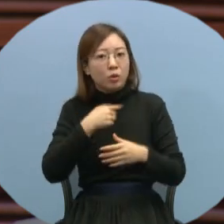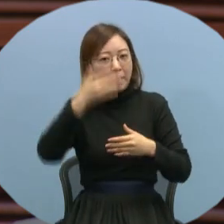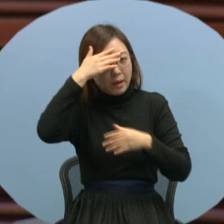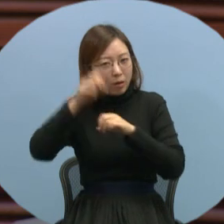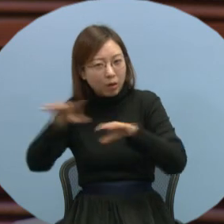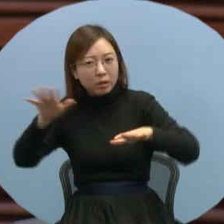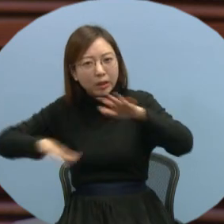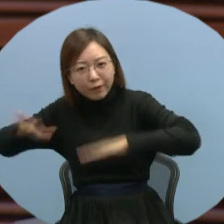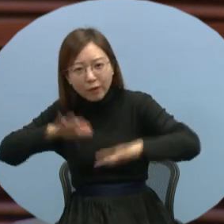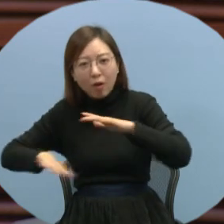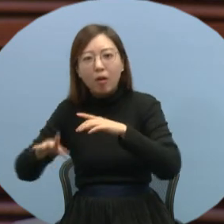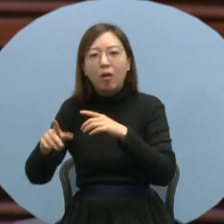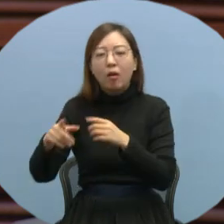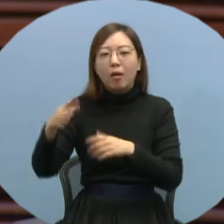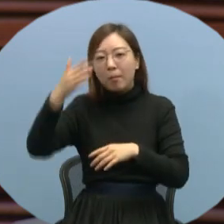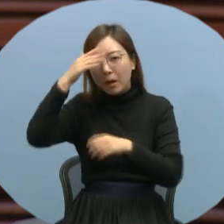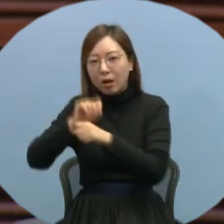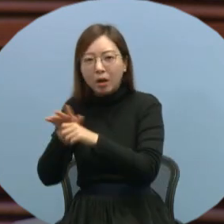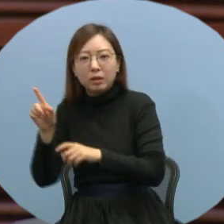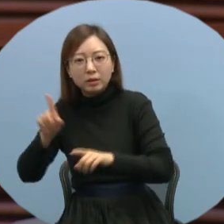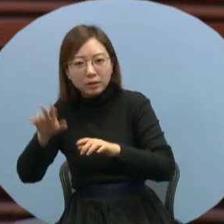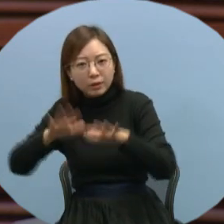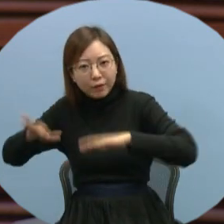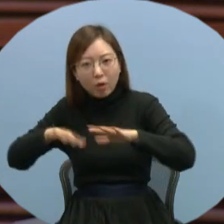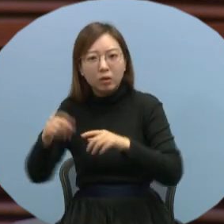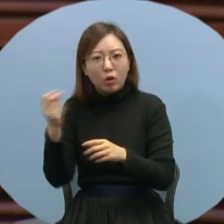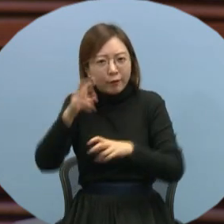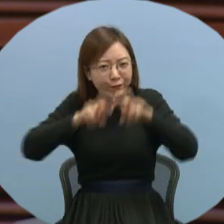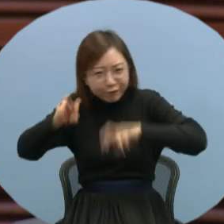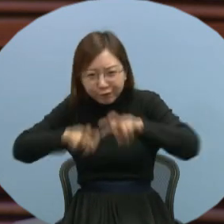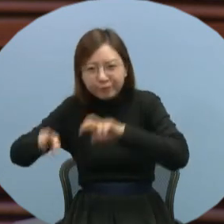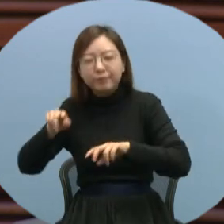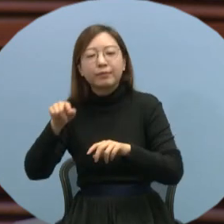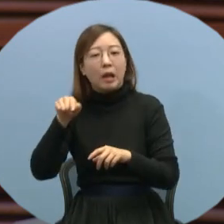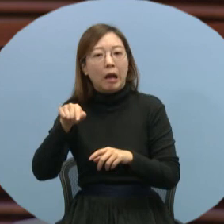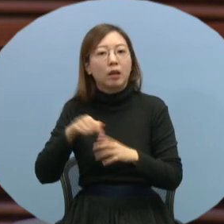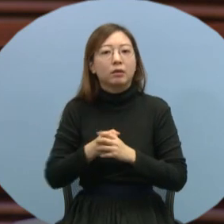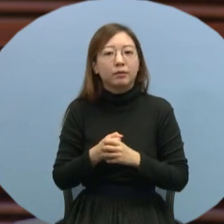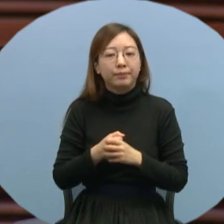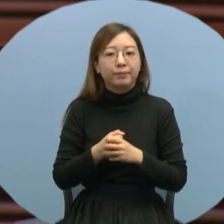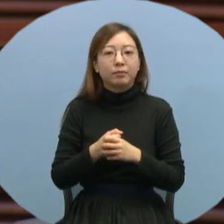情發展、感染個案、風險管理等客觀事實並進行詳細分析。據此，